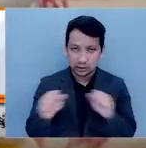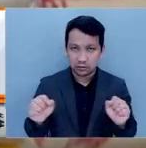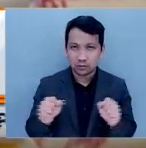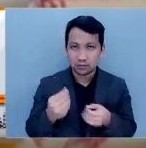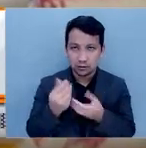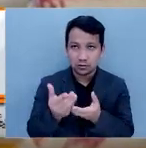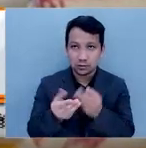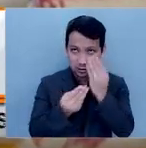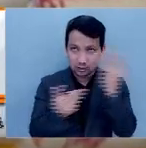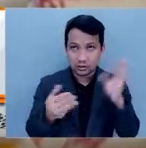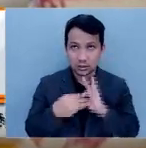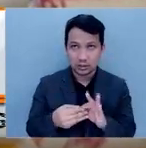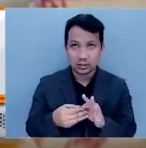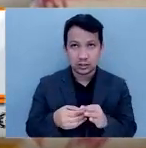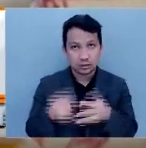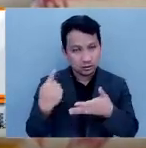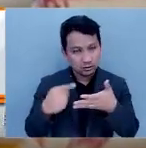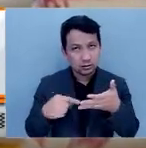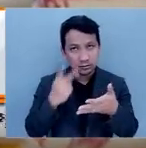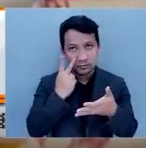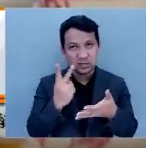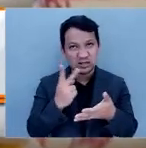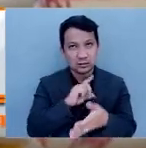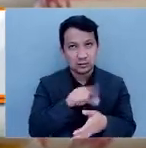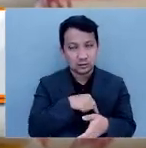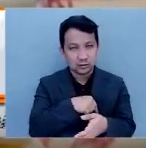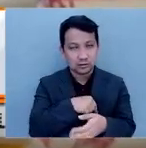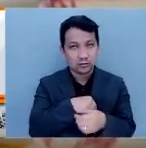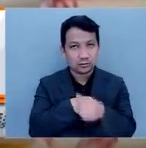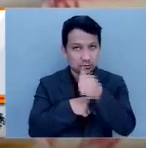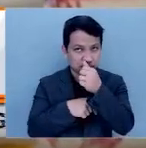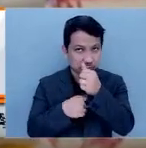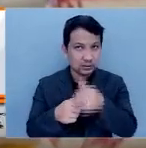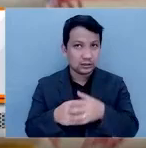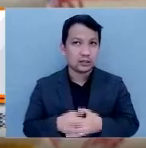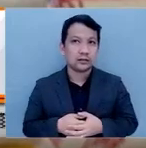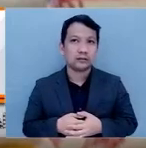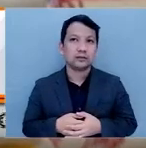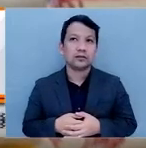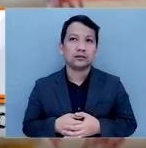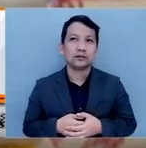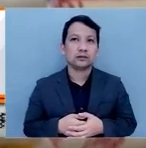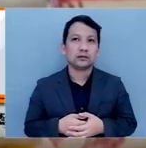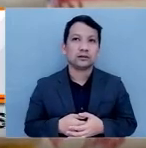ng pagkakataon upang siyasatin ang kaligdad ng bigas na ito.